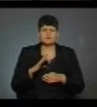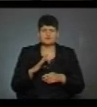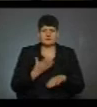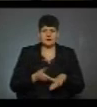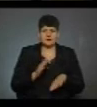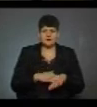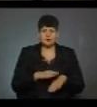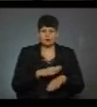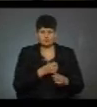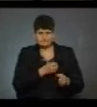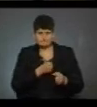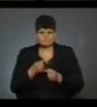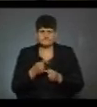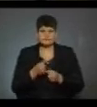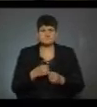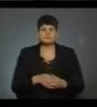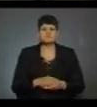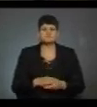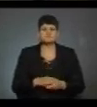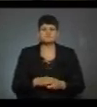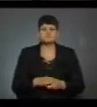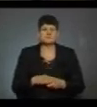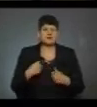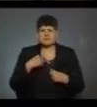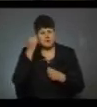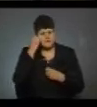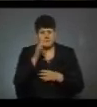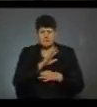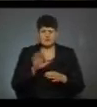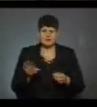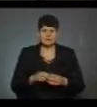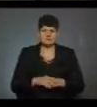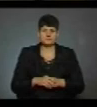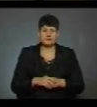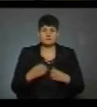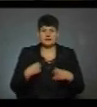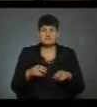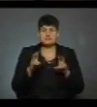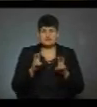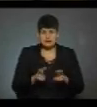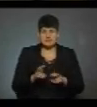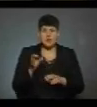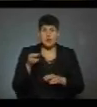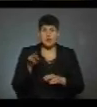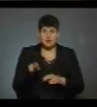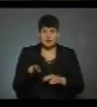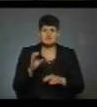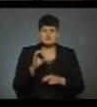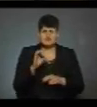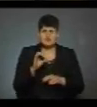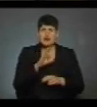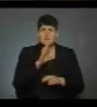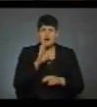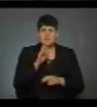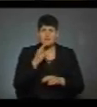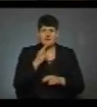було йому тягнути. Але, каже, я не пам'ятаю. І ми тут так сиділи, і тут же Оля, ця Сергійка, ну, мама,